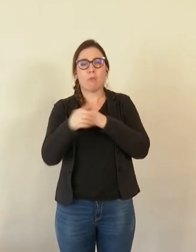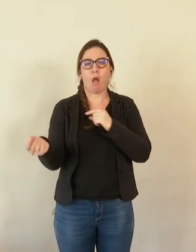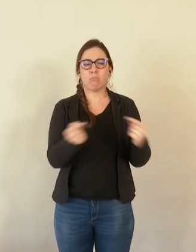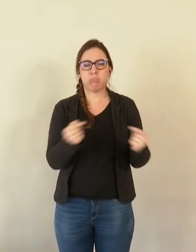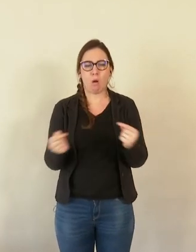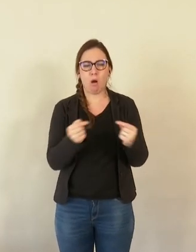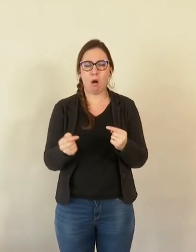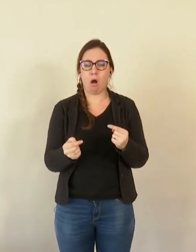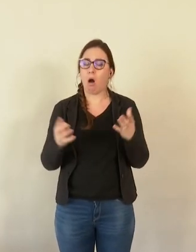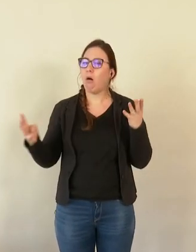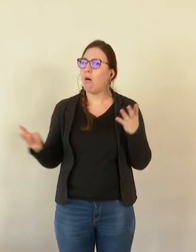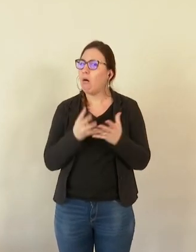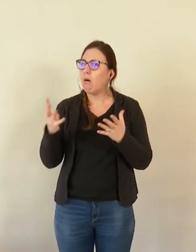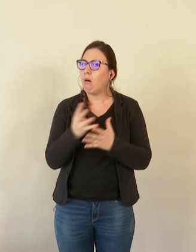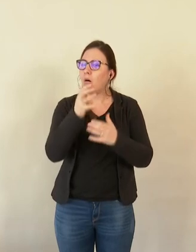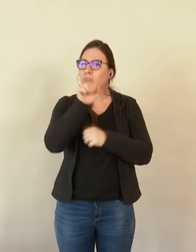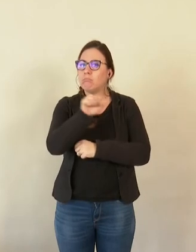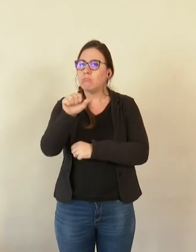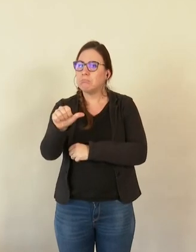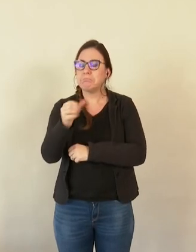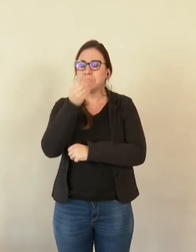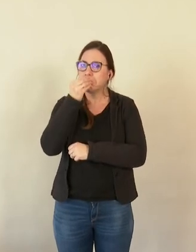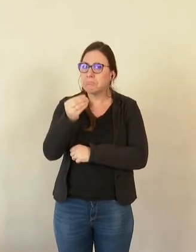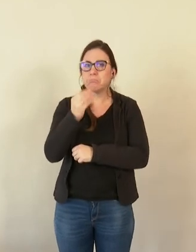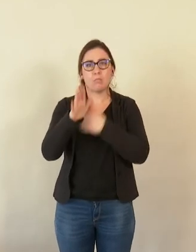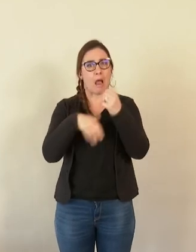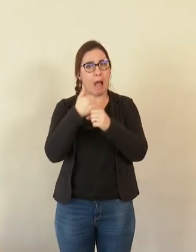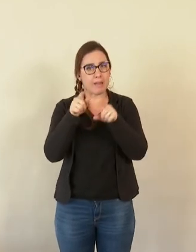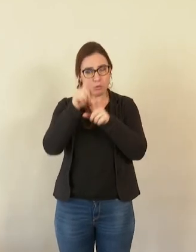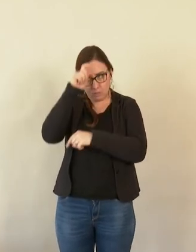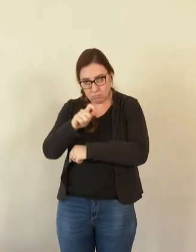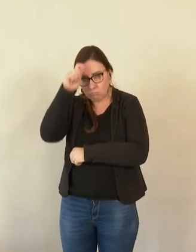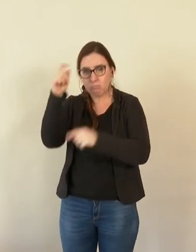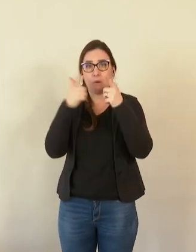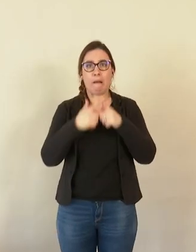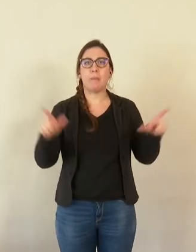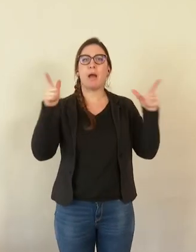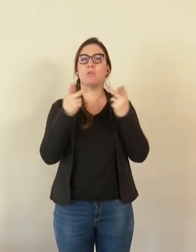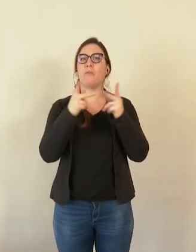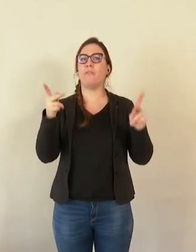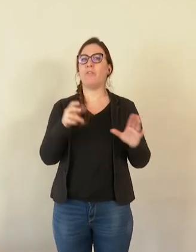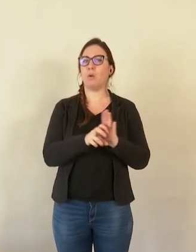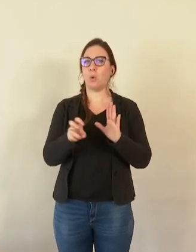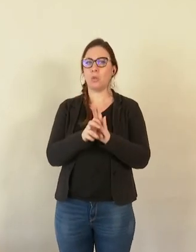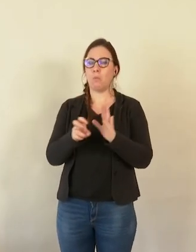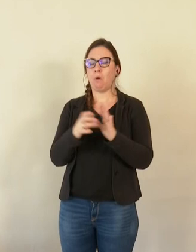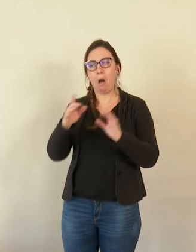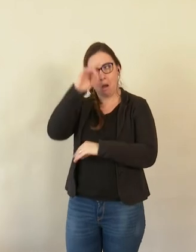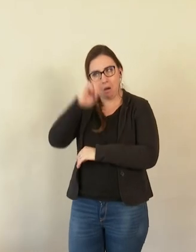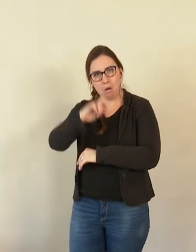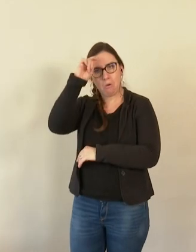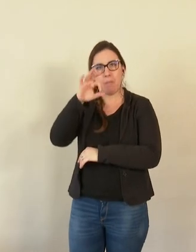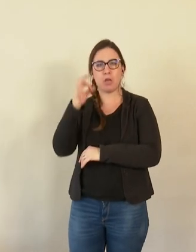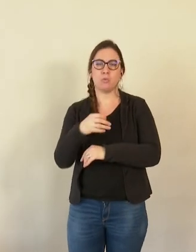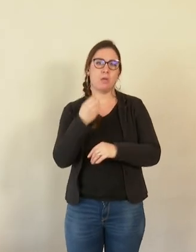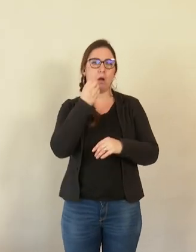beau projet qui en cette année de commémoration de la libération de Grenoble rend hommage d'une belle façon au programme des